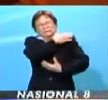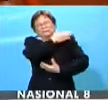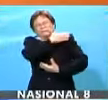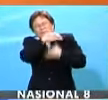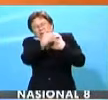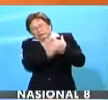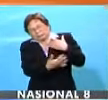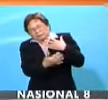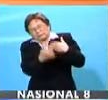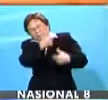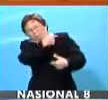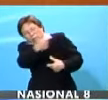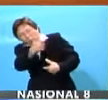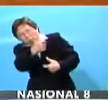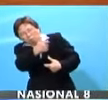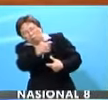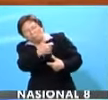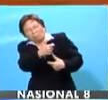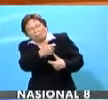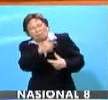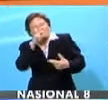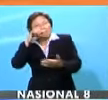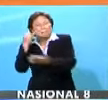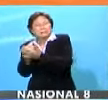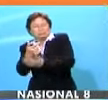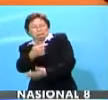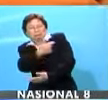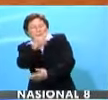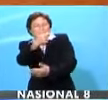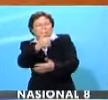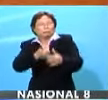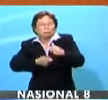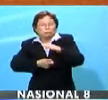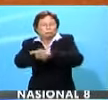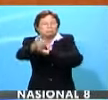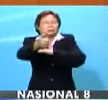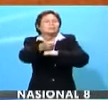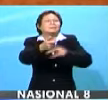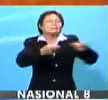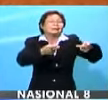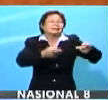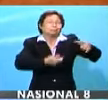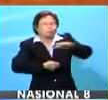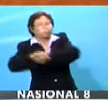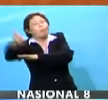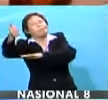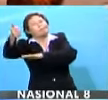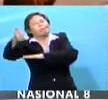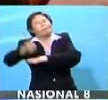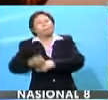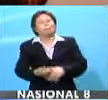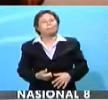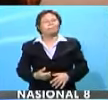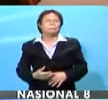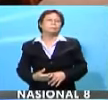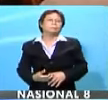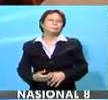selepas Terkena tembakan yang dilepaskan penjenayah yang Cuba Melarikan kenderaannya